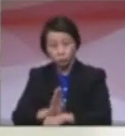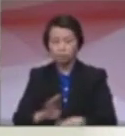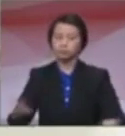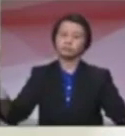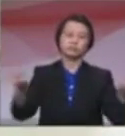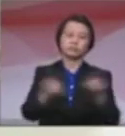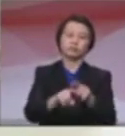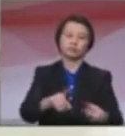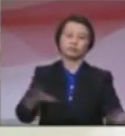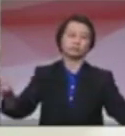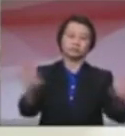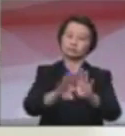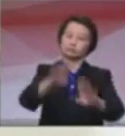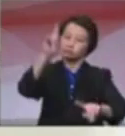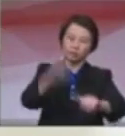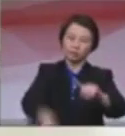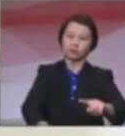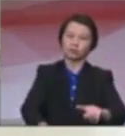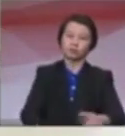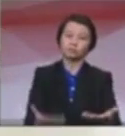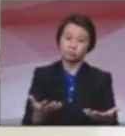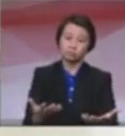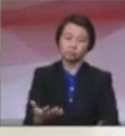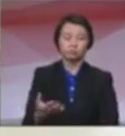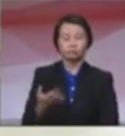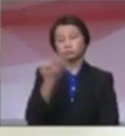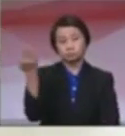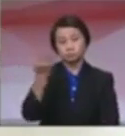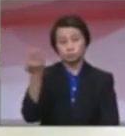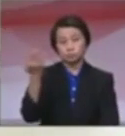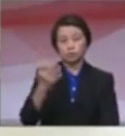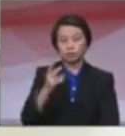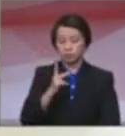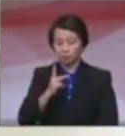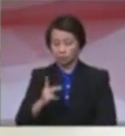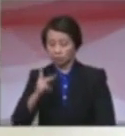biasa, KKM akan melakukan saringan